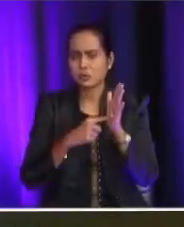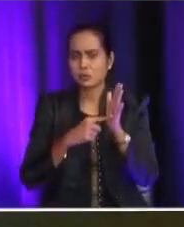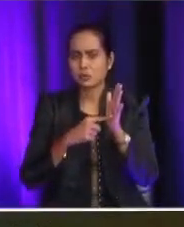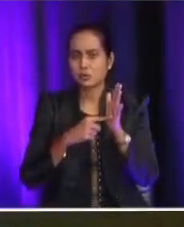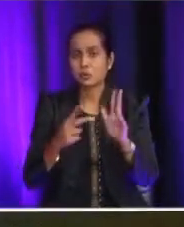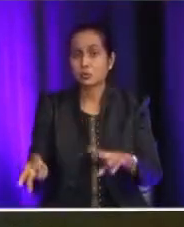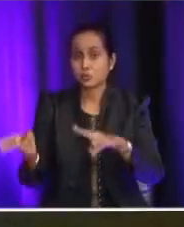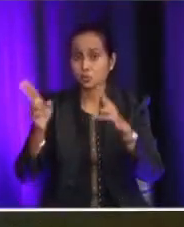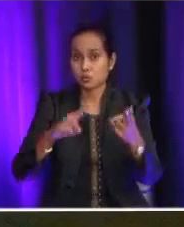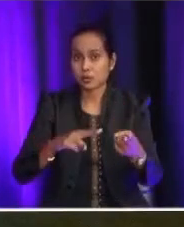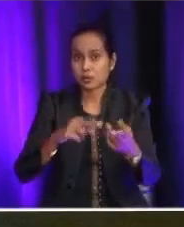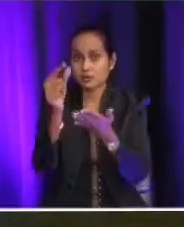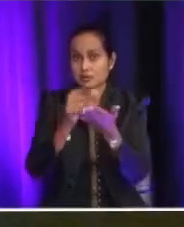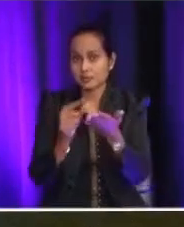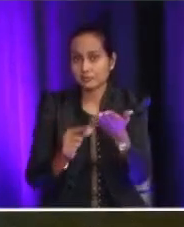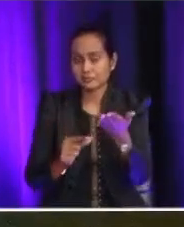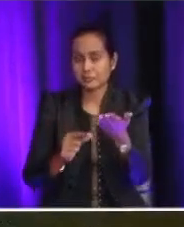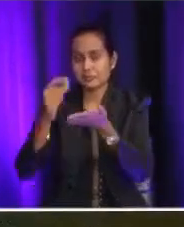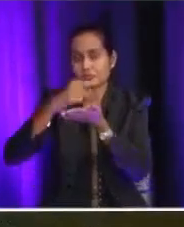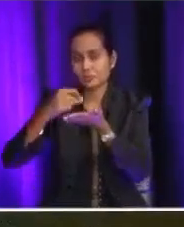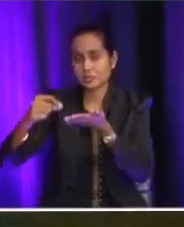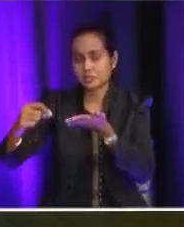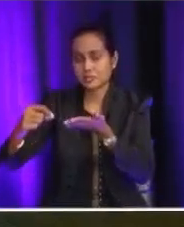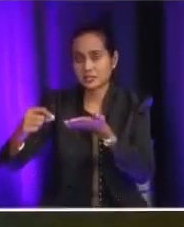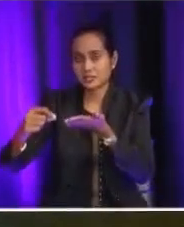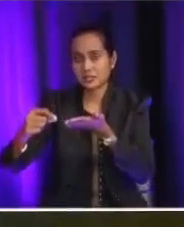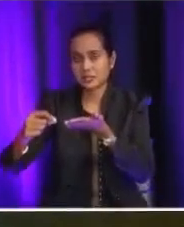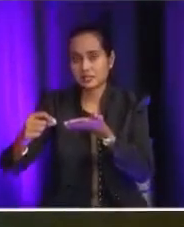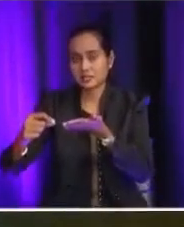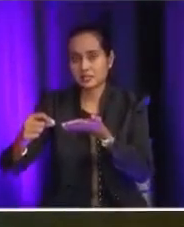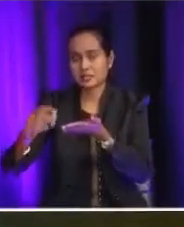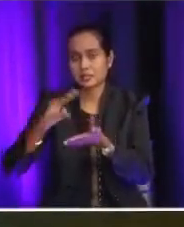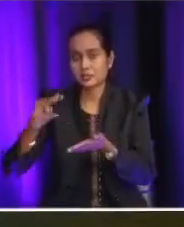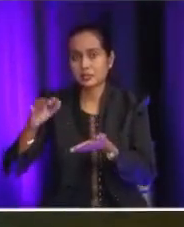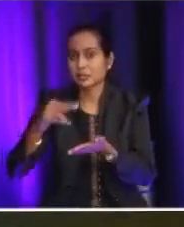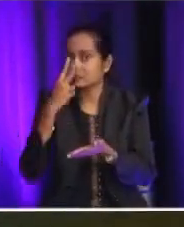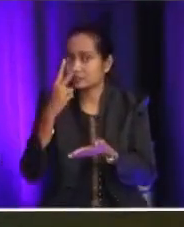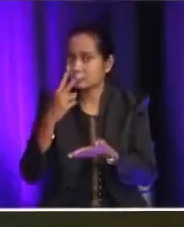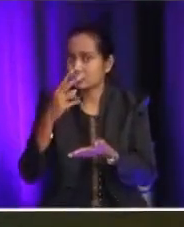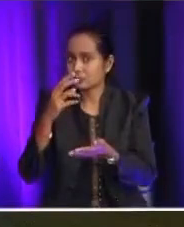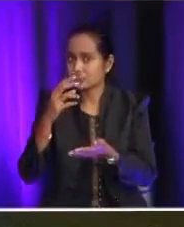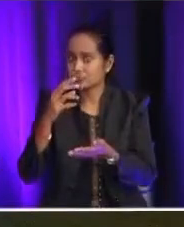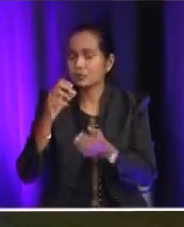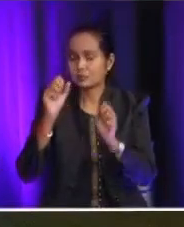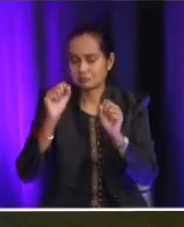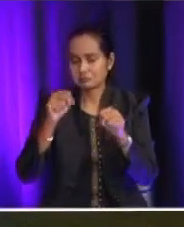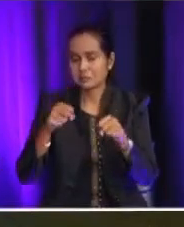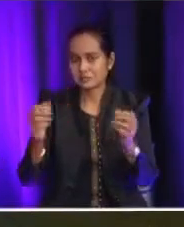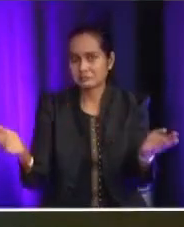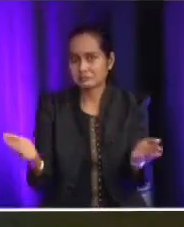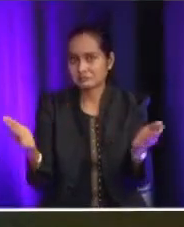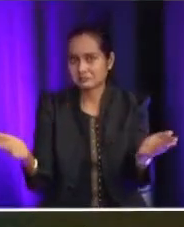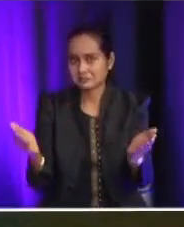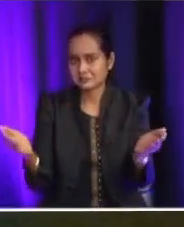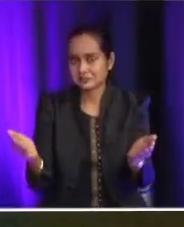olahan anda daripada bentuk grafik mahupun penulisan. Jadi murid-murid yang menonton ini juga boleh memberikan inspirasi kepada mereka.